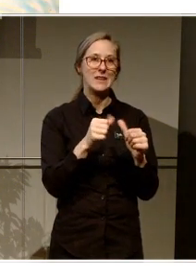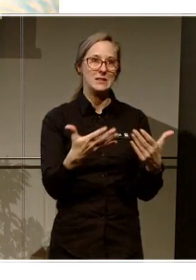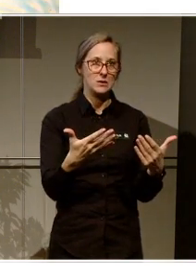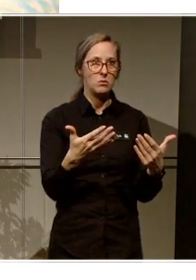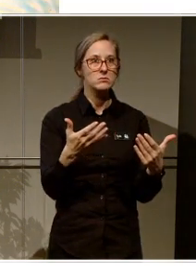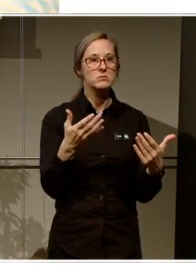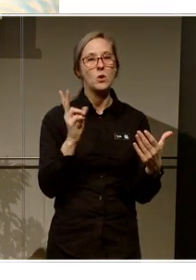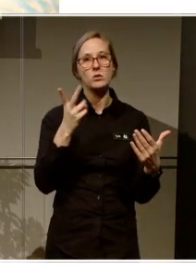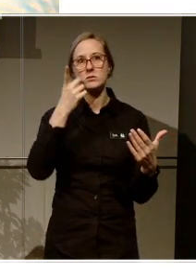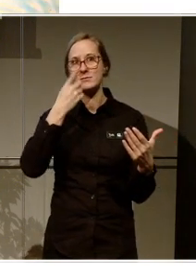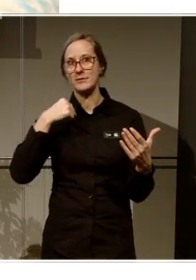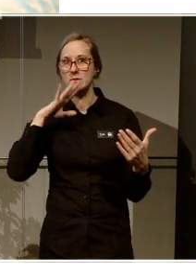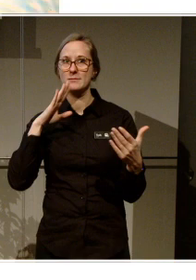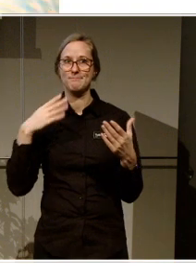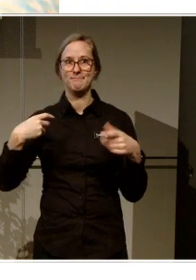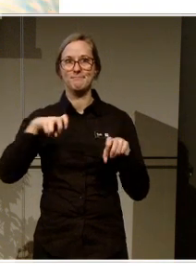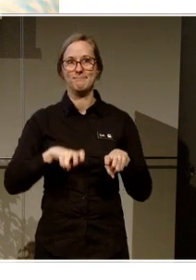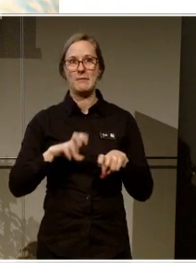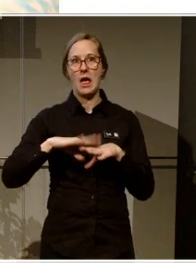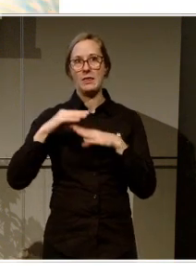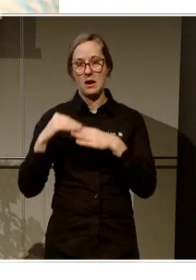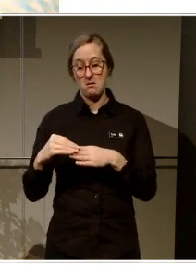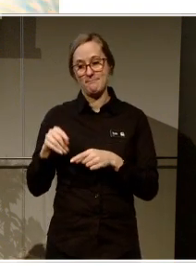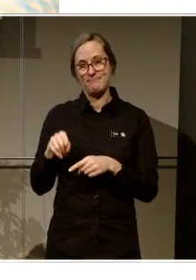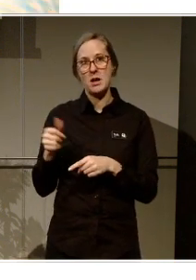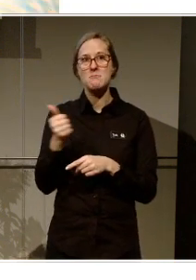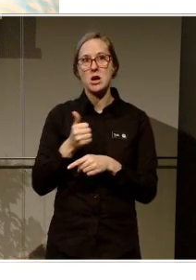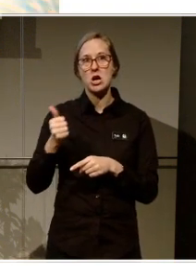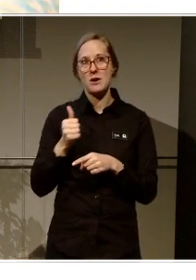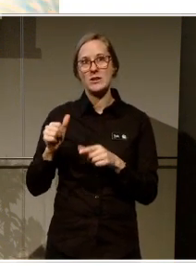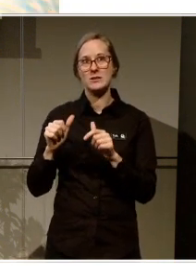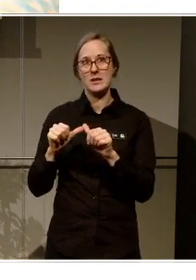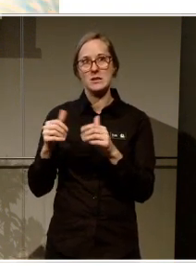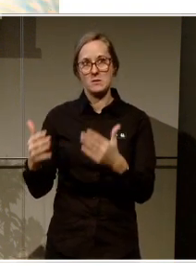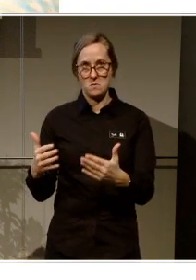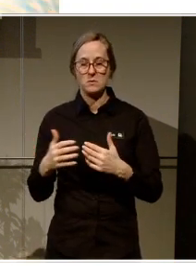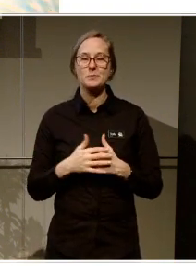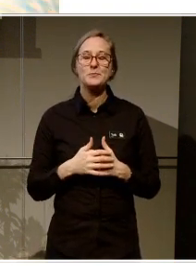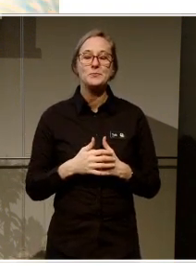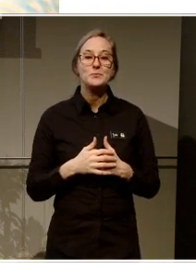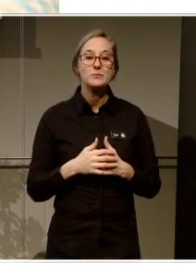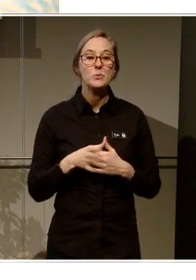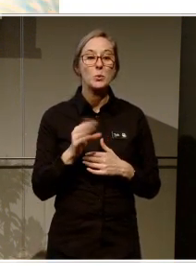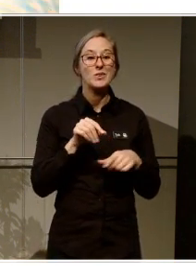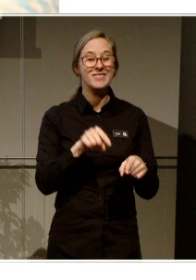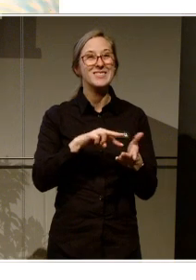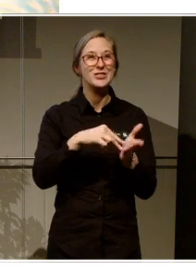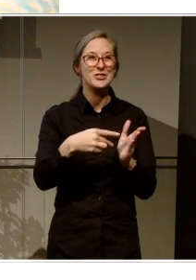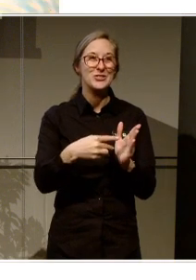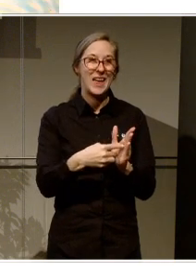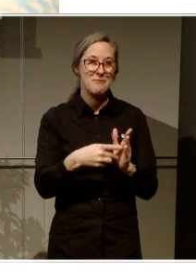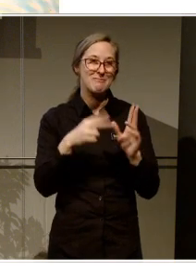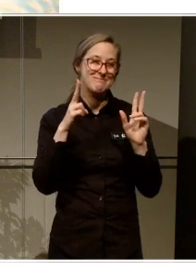med tonåringarna, behöver ett tillstånd för att just göra det. Det här systemet heter